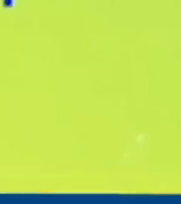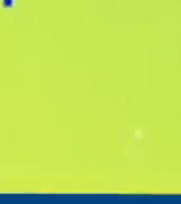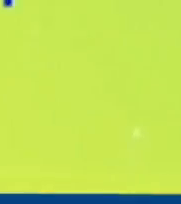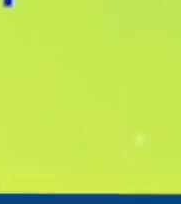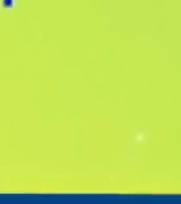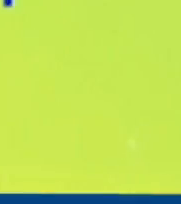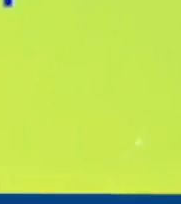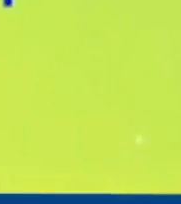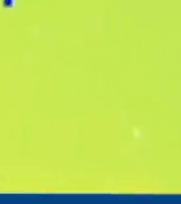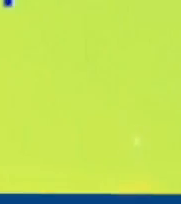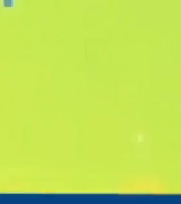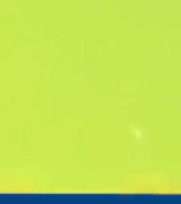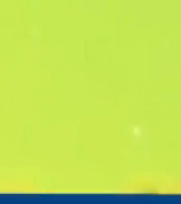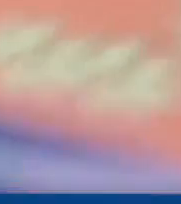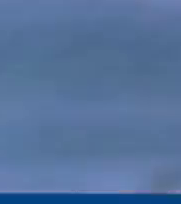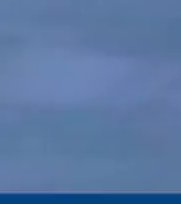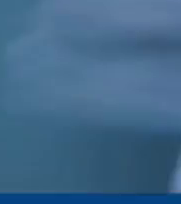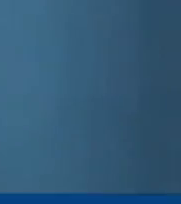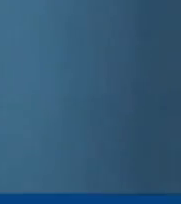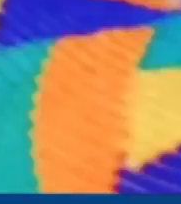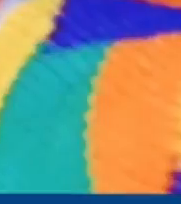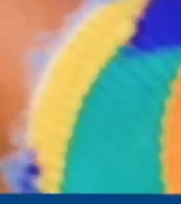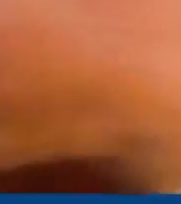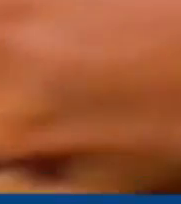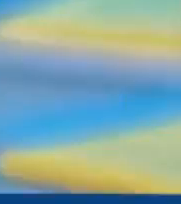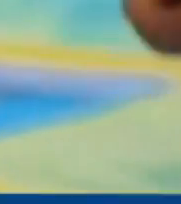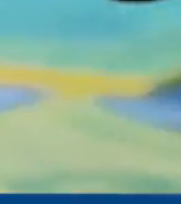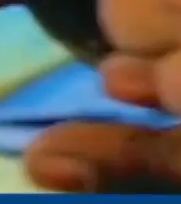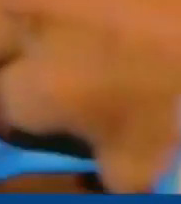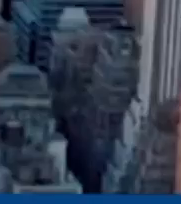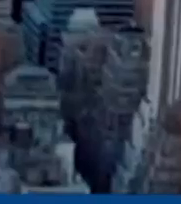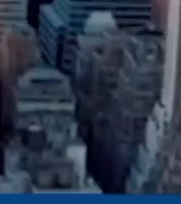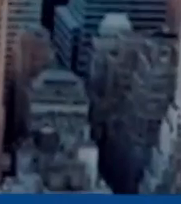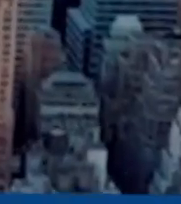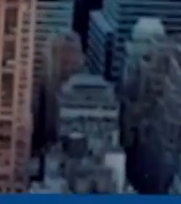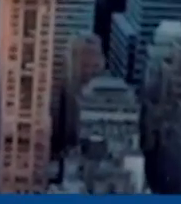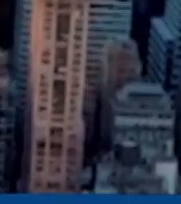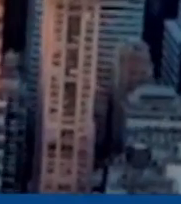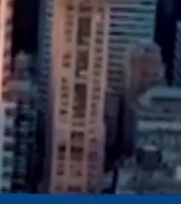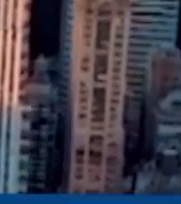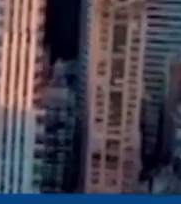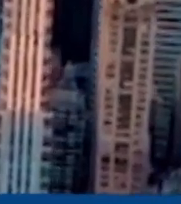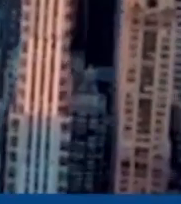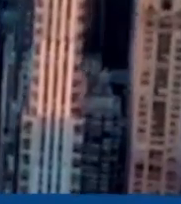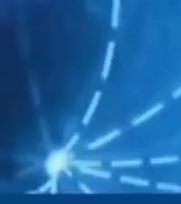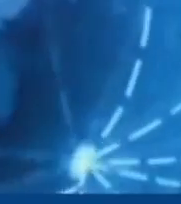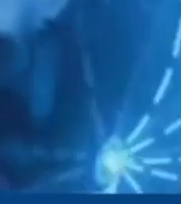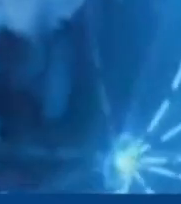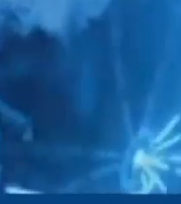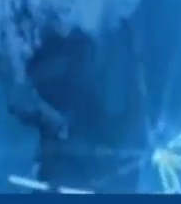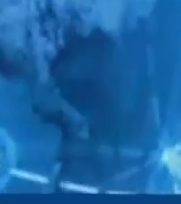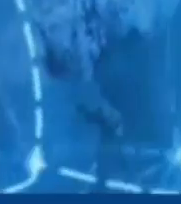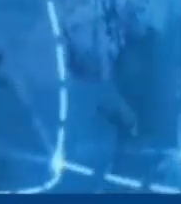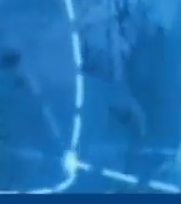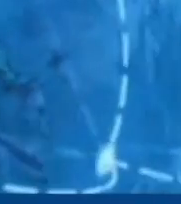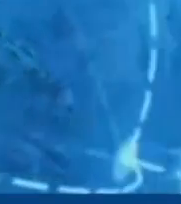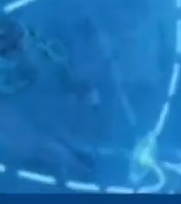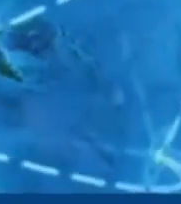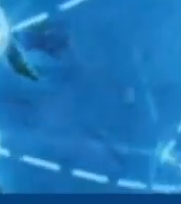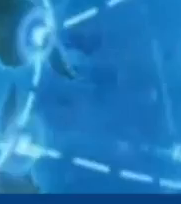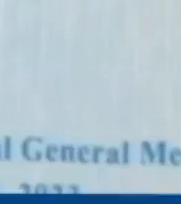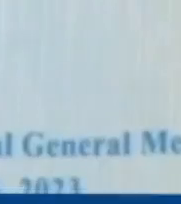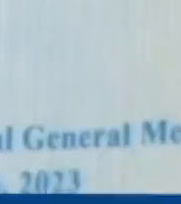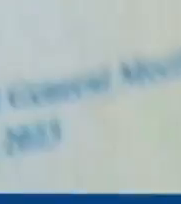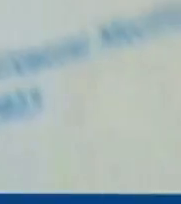ብምባል ምስ ሰናይ መልእኽቲ ሓድሽ ዓመት ብቕልጡፍ ኣብ ኢድኩም ይረክብ። ካልእ ብስራት ንዲያስፖራ ኣብ ዝተፈላለዩ ዓለማት